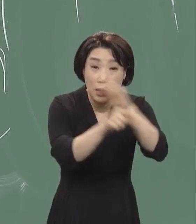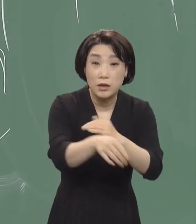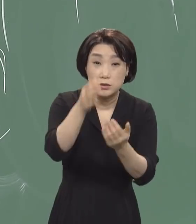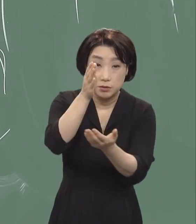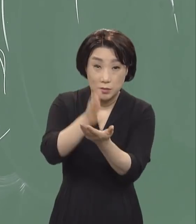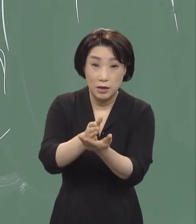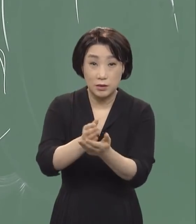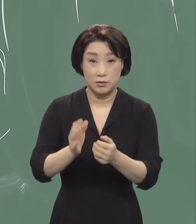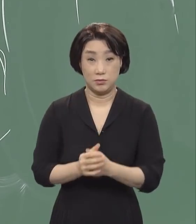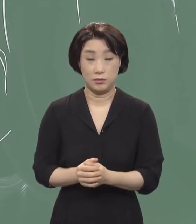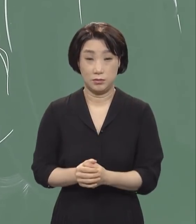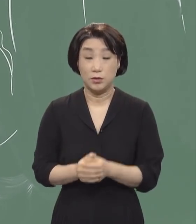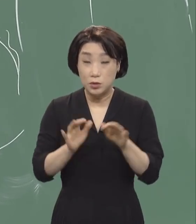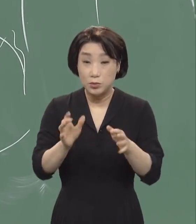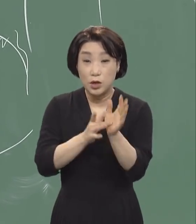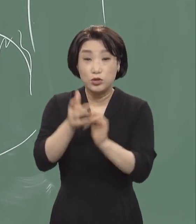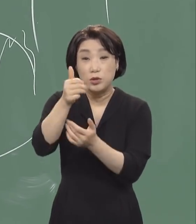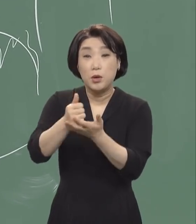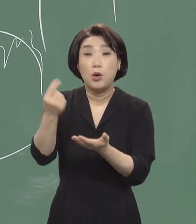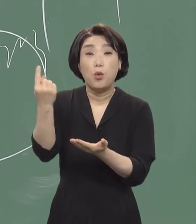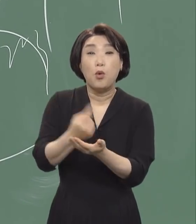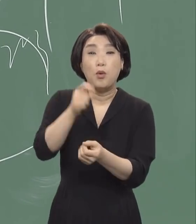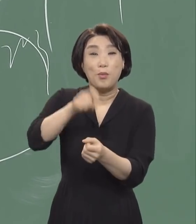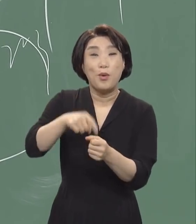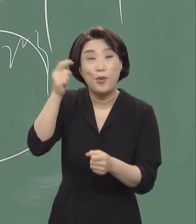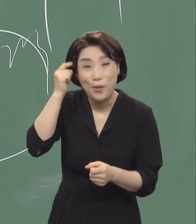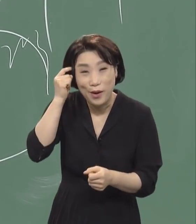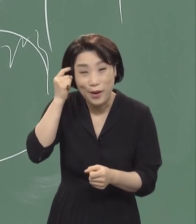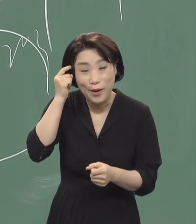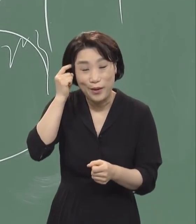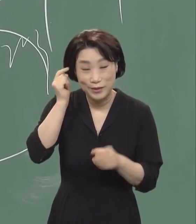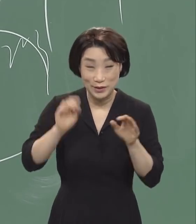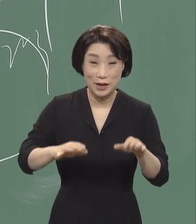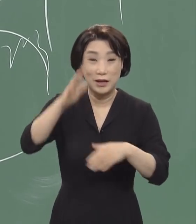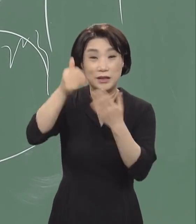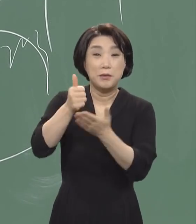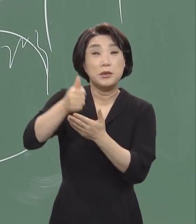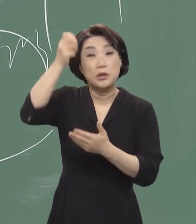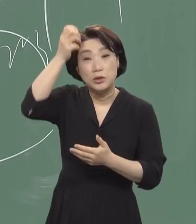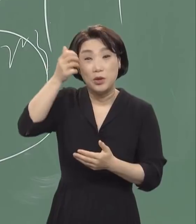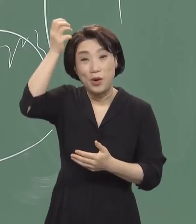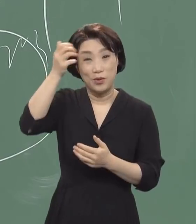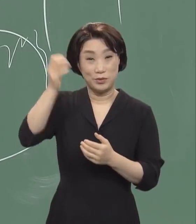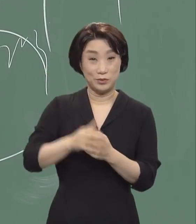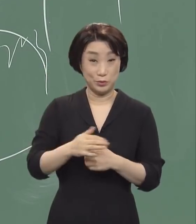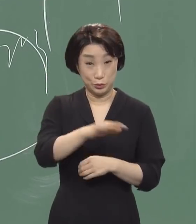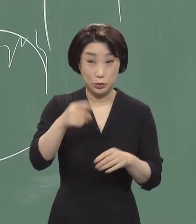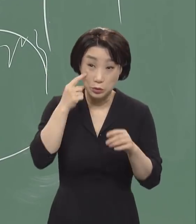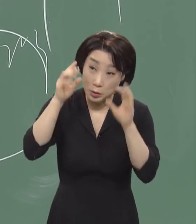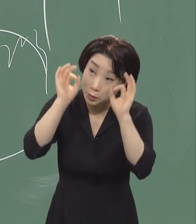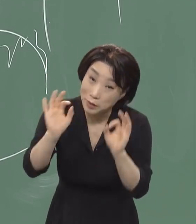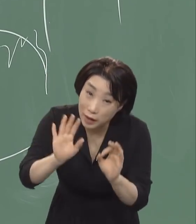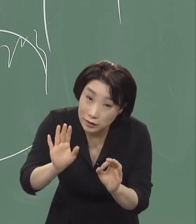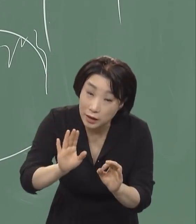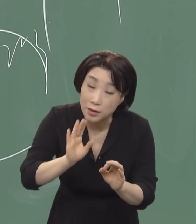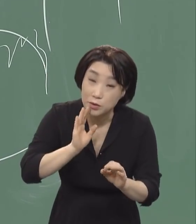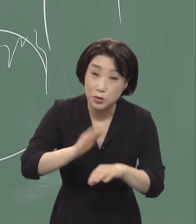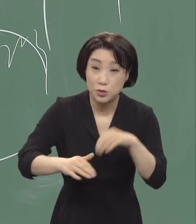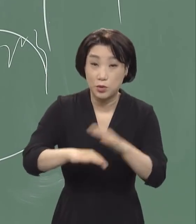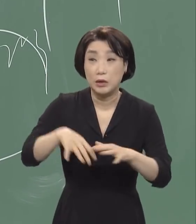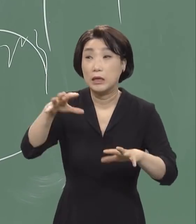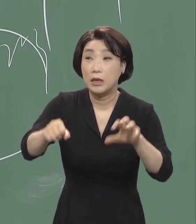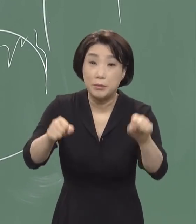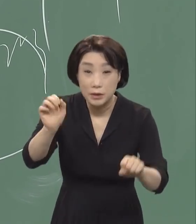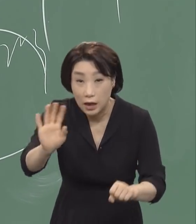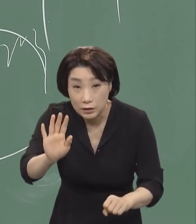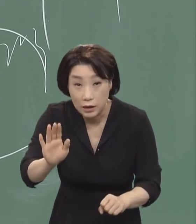마라 그럼 예수님이 왜 오셨느냐 하나님은 여기셔 눈에 보이지 않아 손에 잡히지